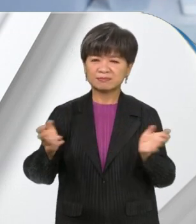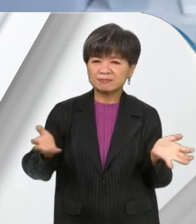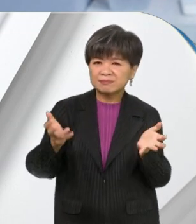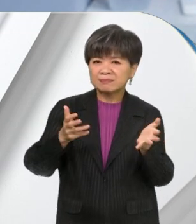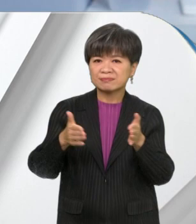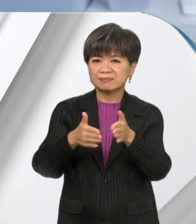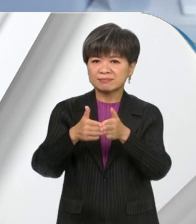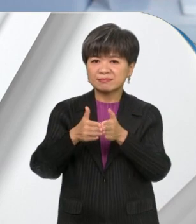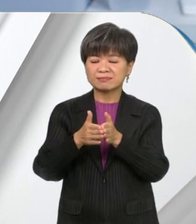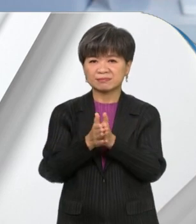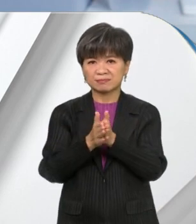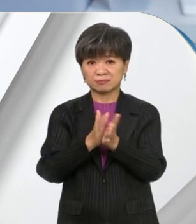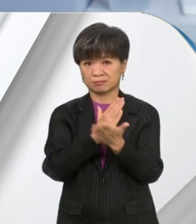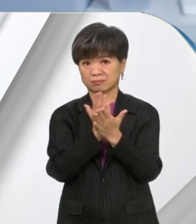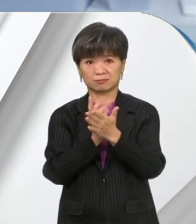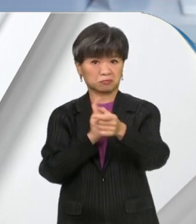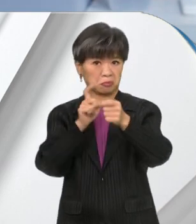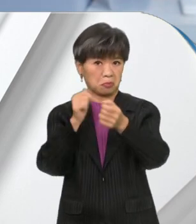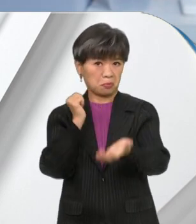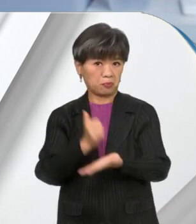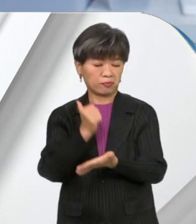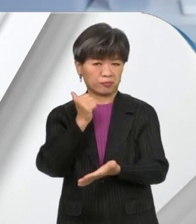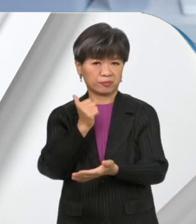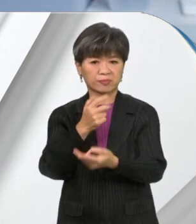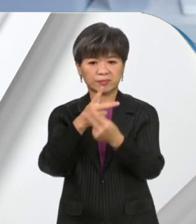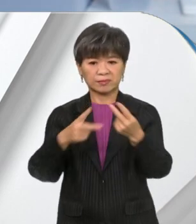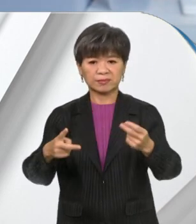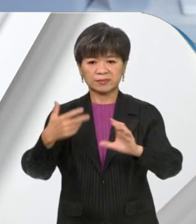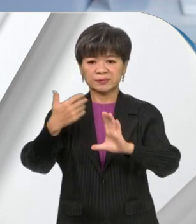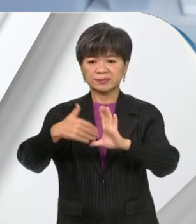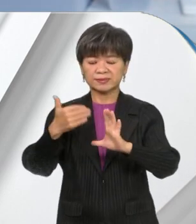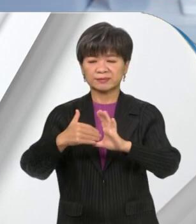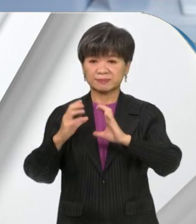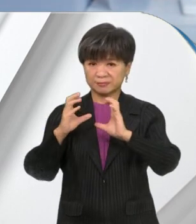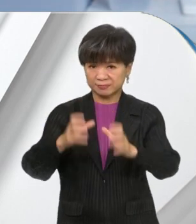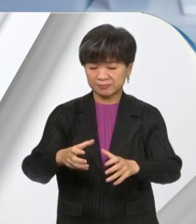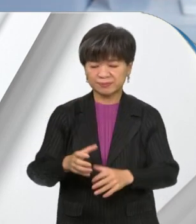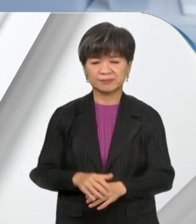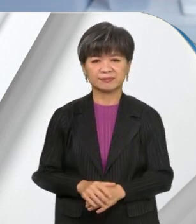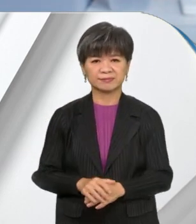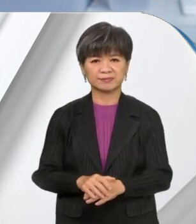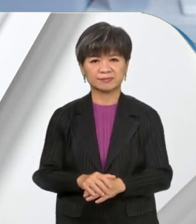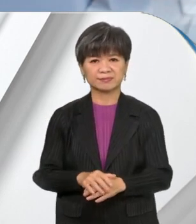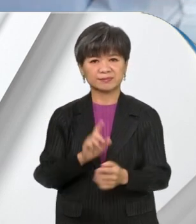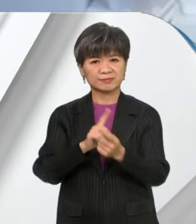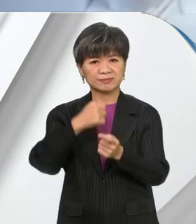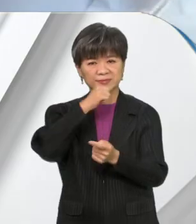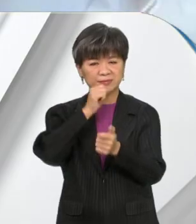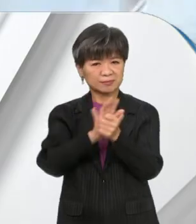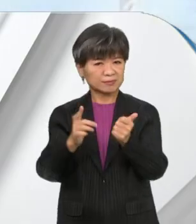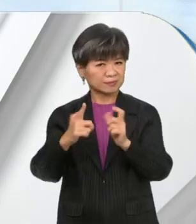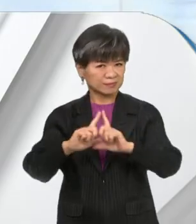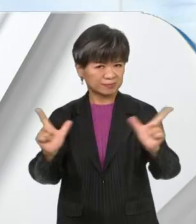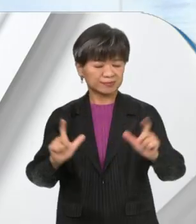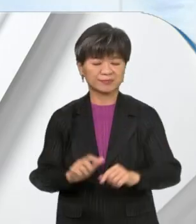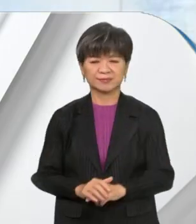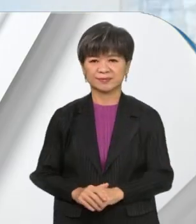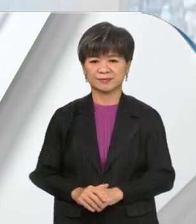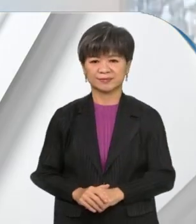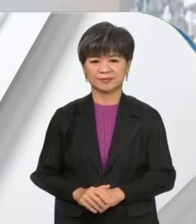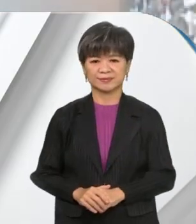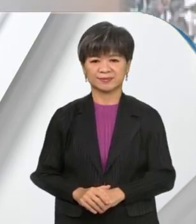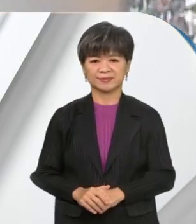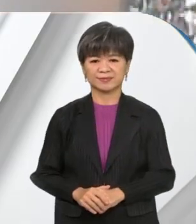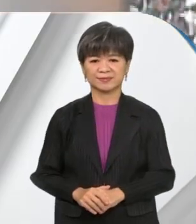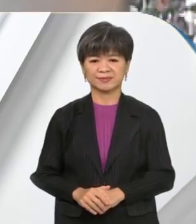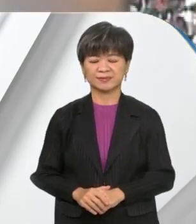求一下是太多咧，我想客家电视线的话，系对台湾非常大嘅影响。 耶！